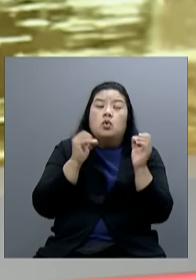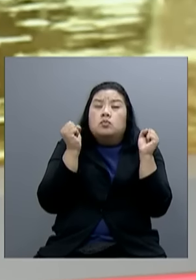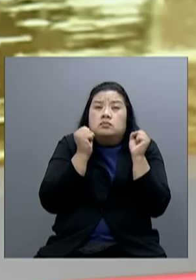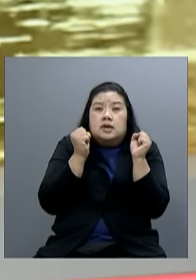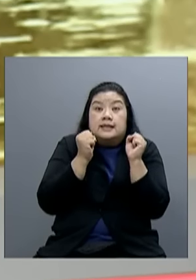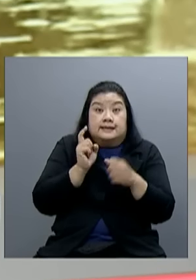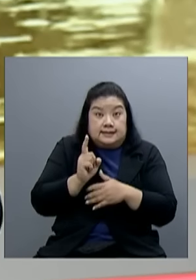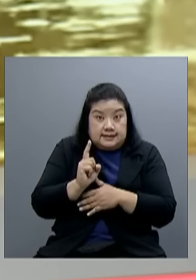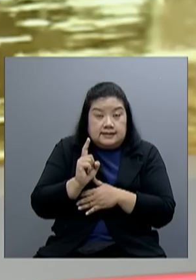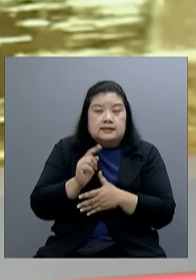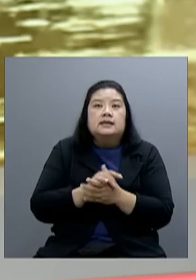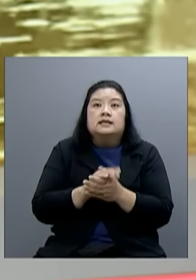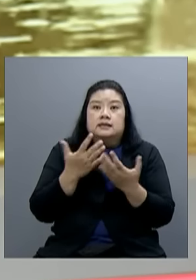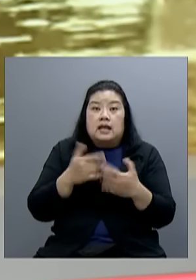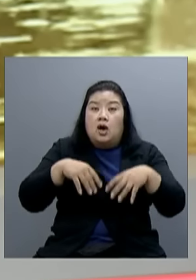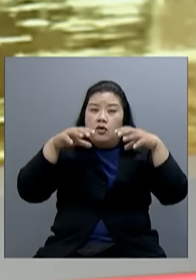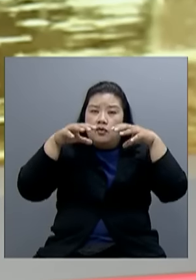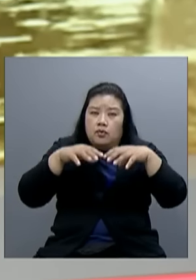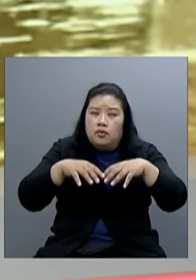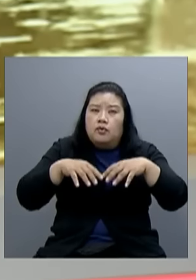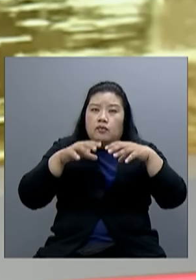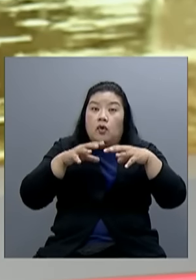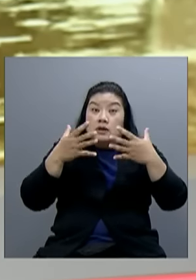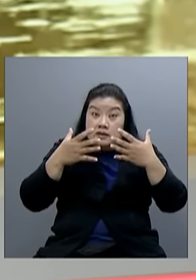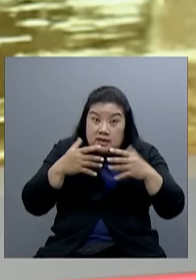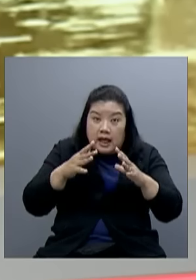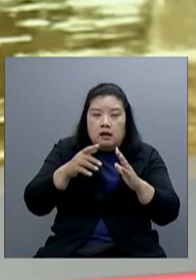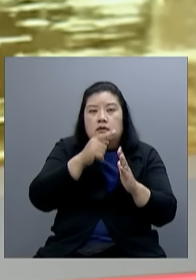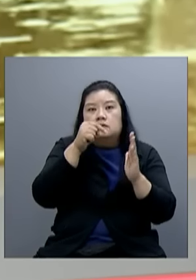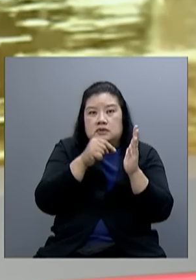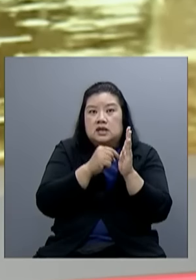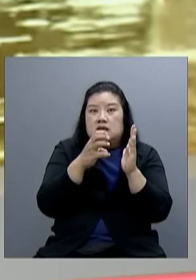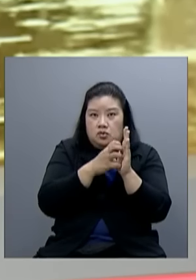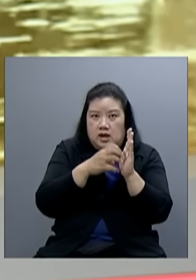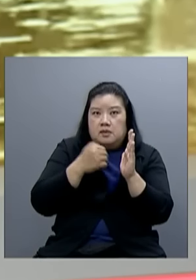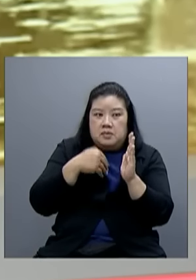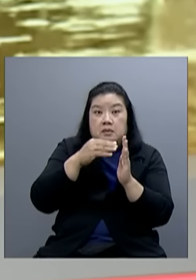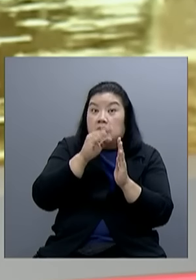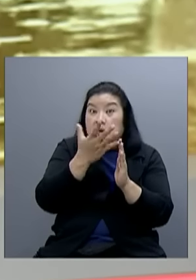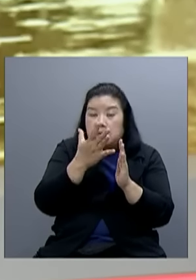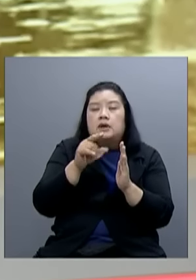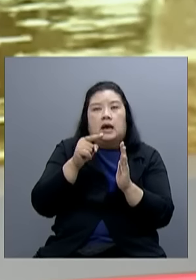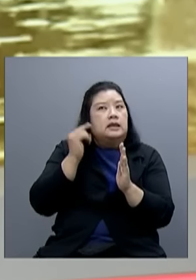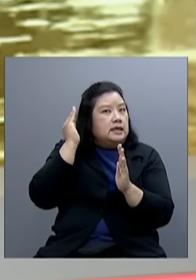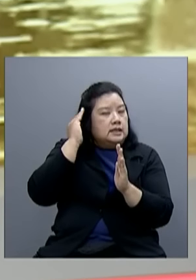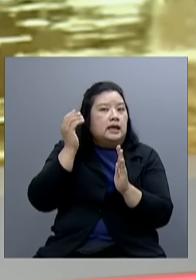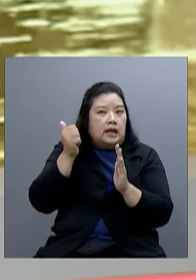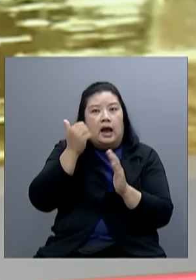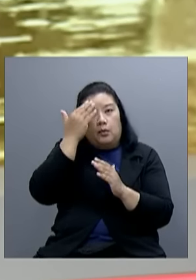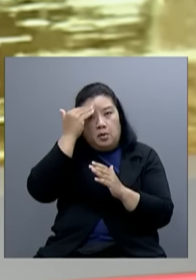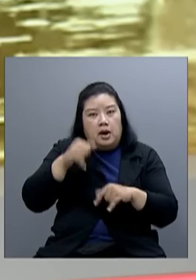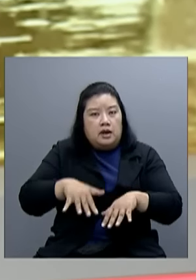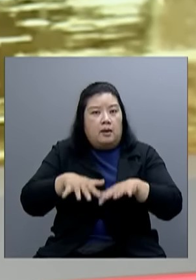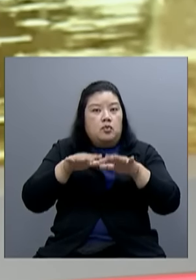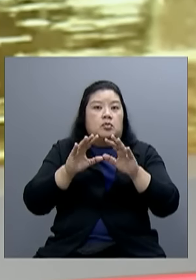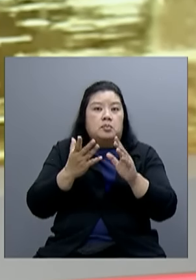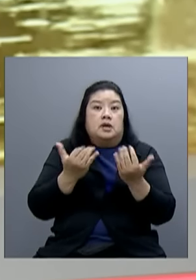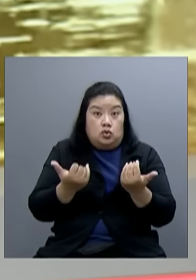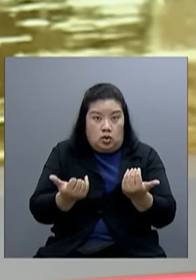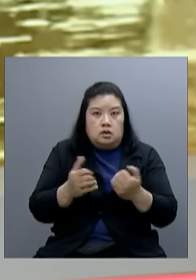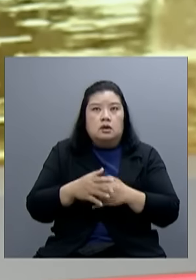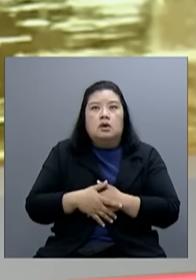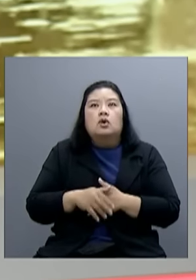แล้วในส่วนของฝนลงไปตกภาคกลางอย่าง 100% นะครับก็น่าจะเบาใจได้นะครับตรงณขณะนี้ผมคิดว่าน่าจะคง